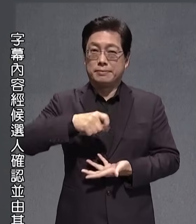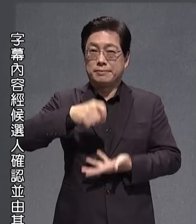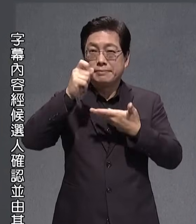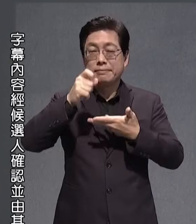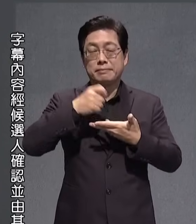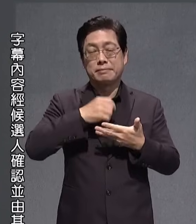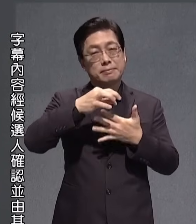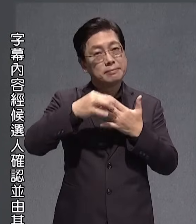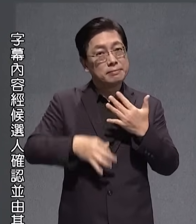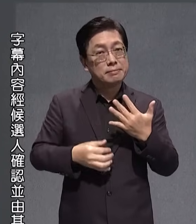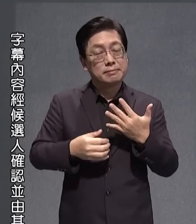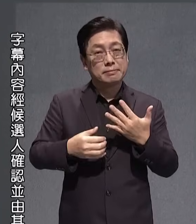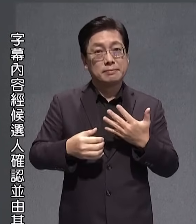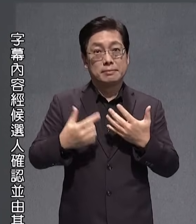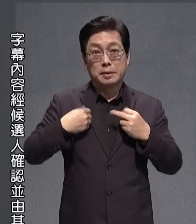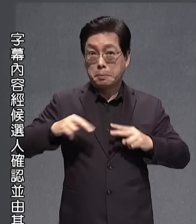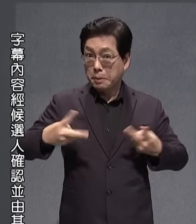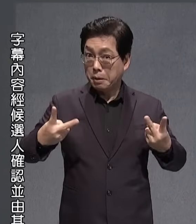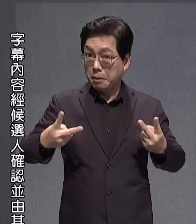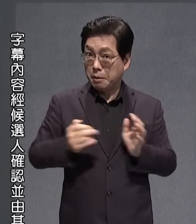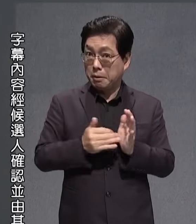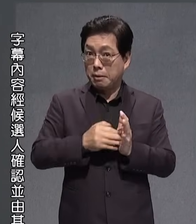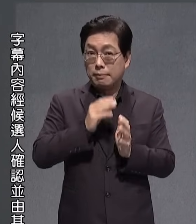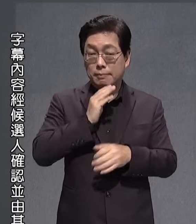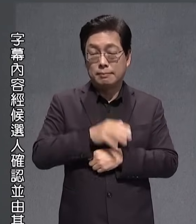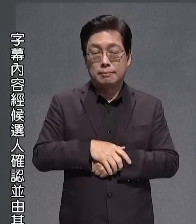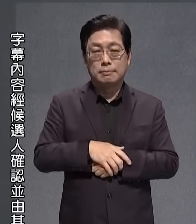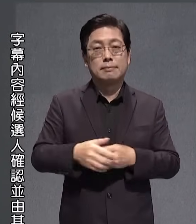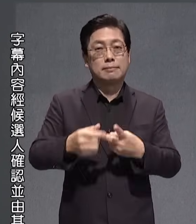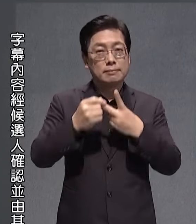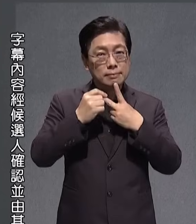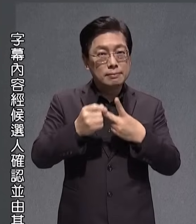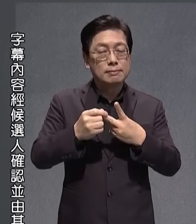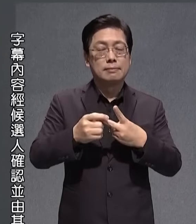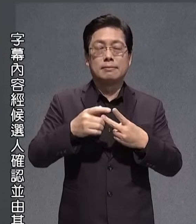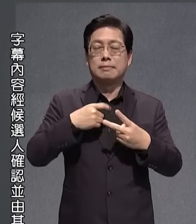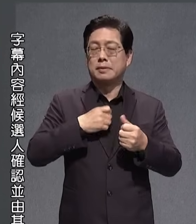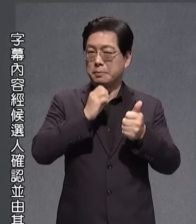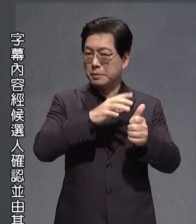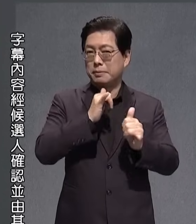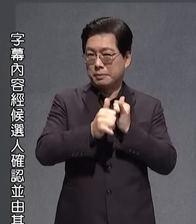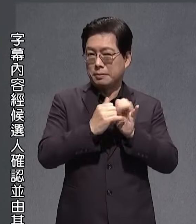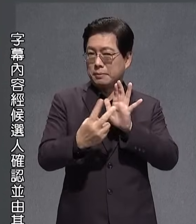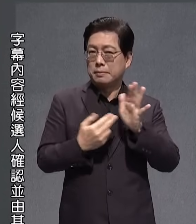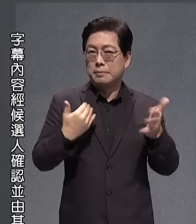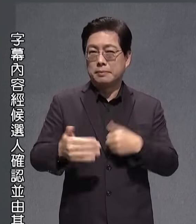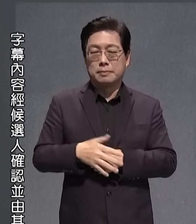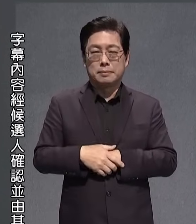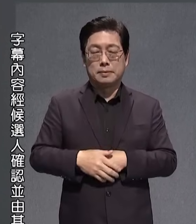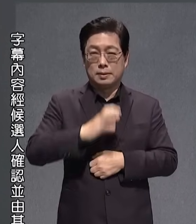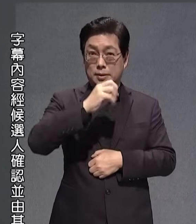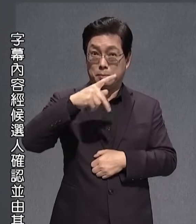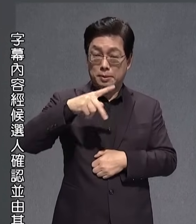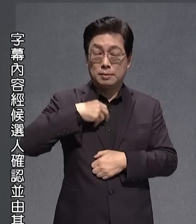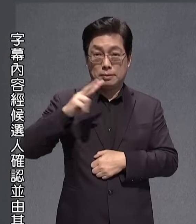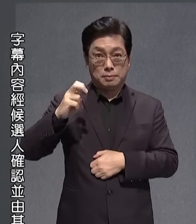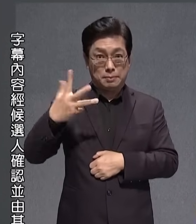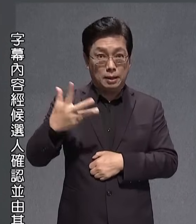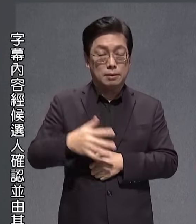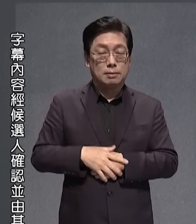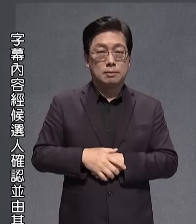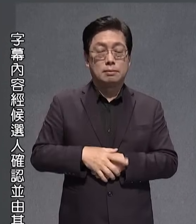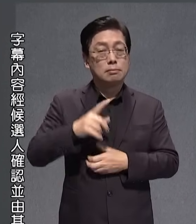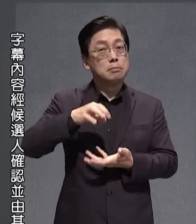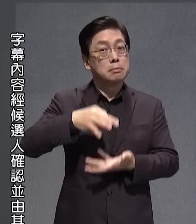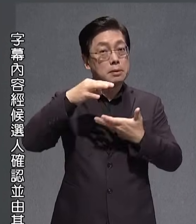讲的这些条件都已经改变了吗？另外也要跟社会大众说明清楚 COP28 所谓